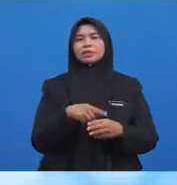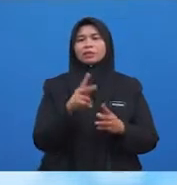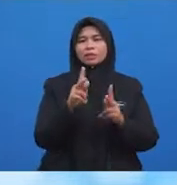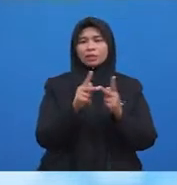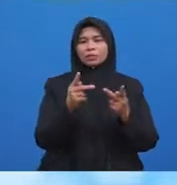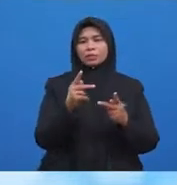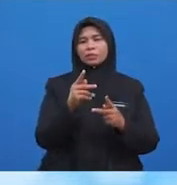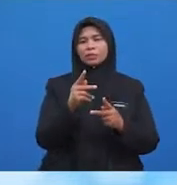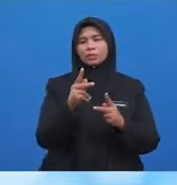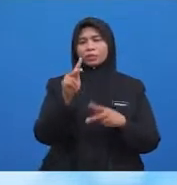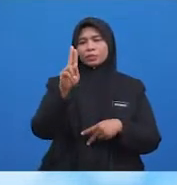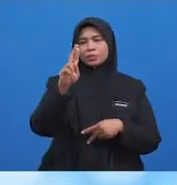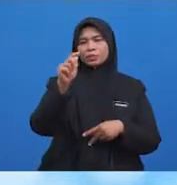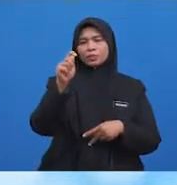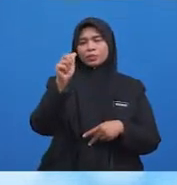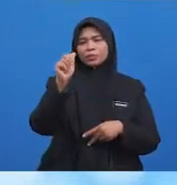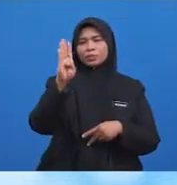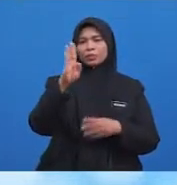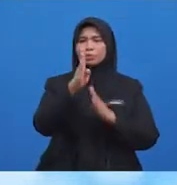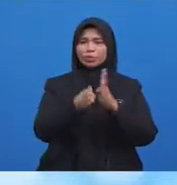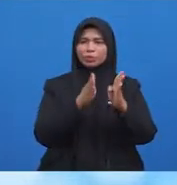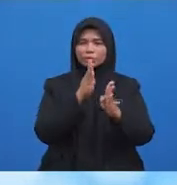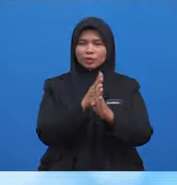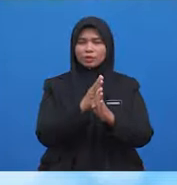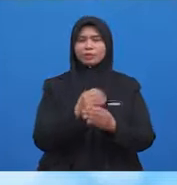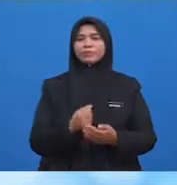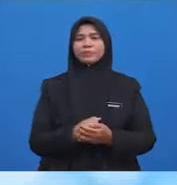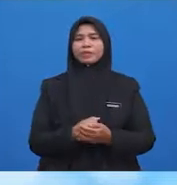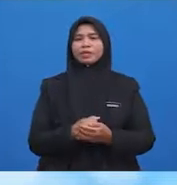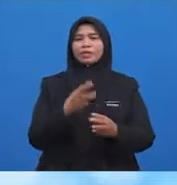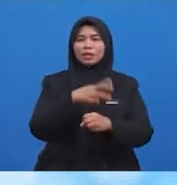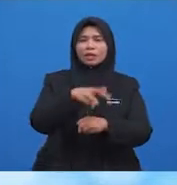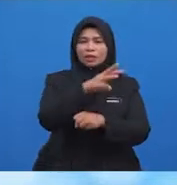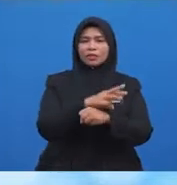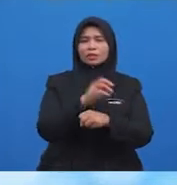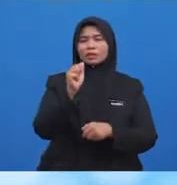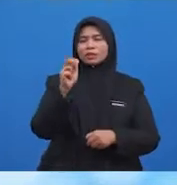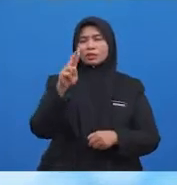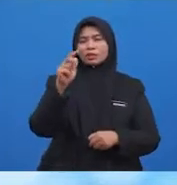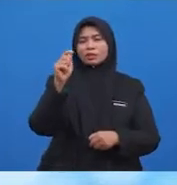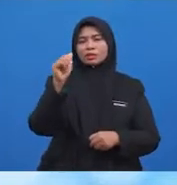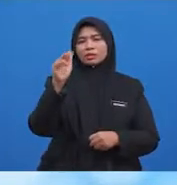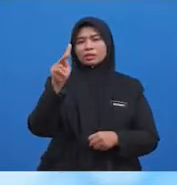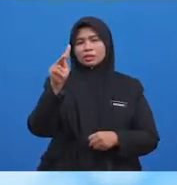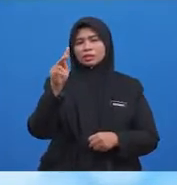bumi yaitu kawasan artik dan Antartika kita